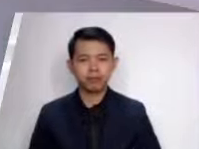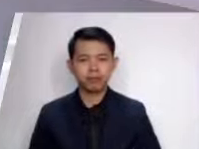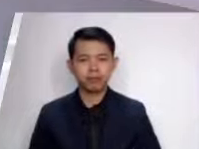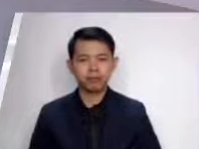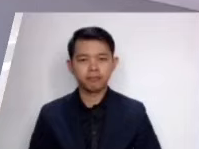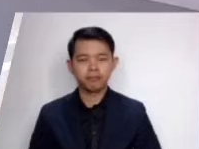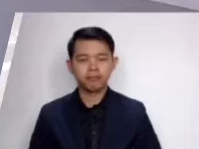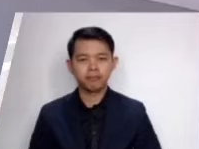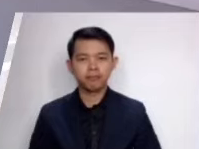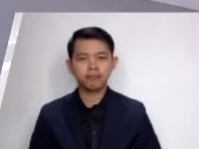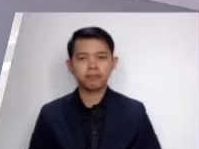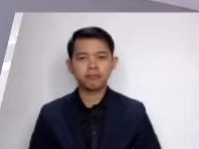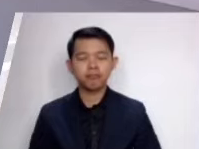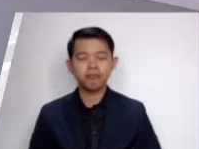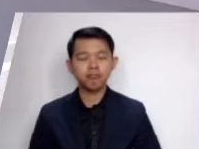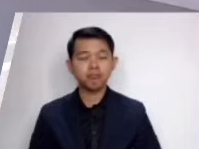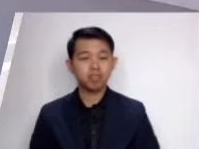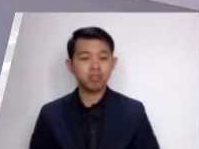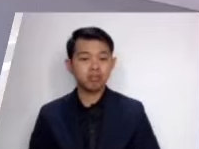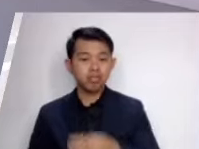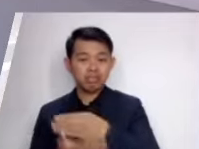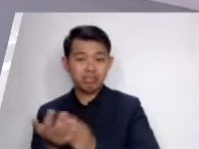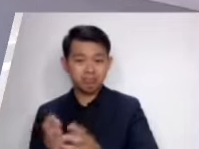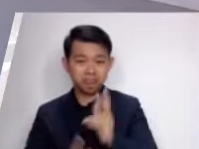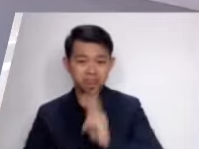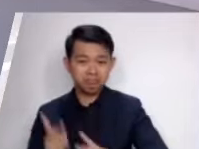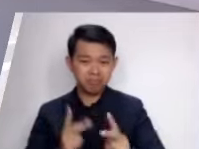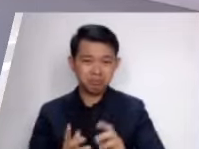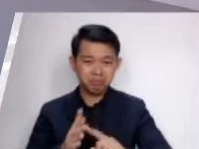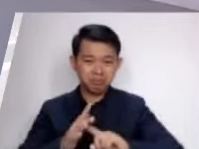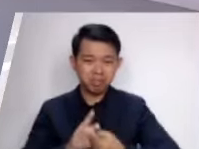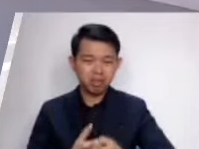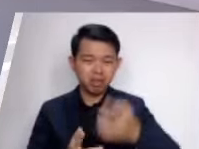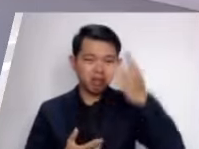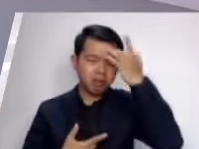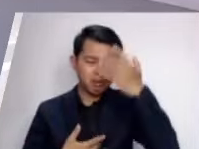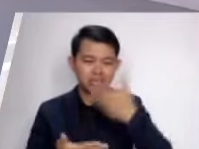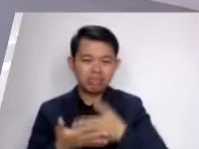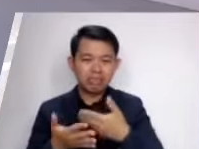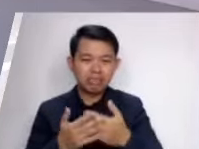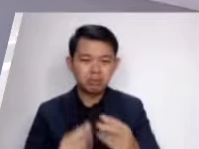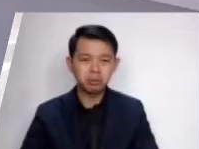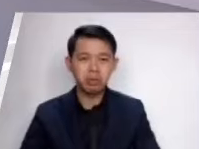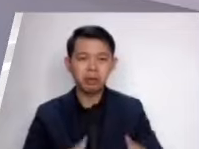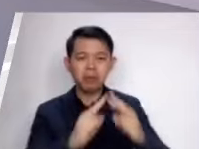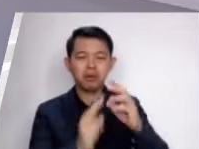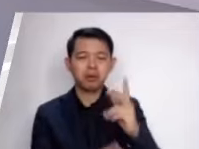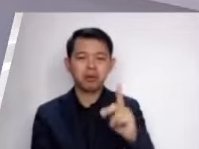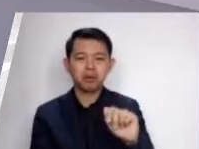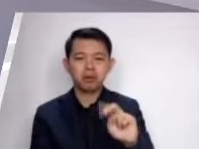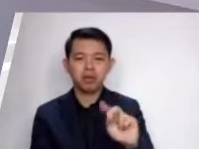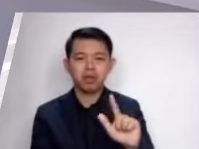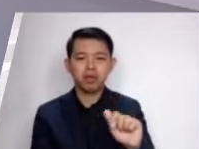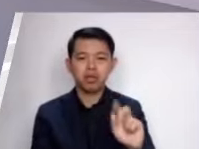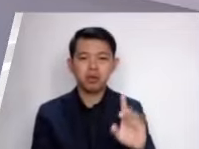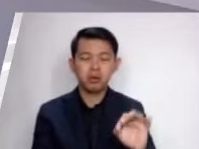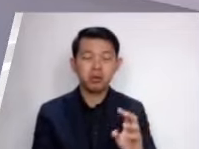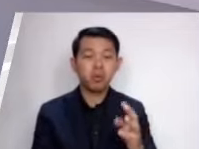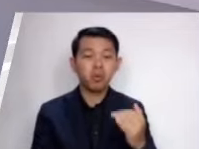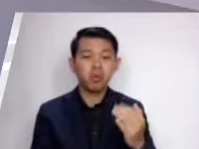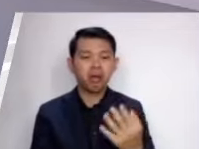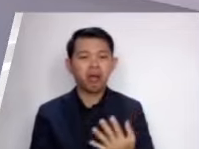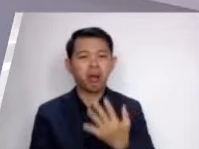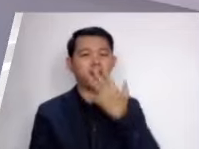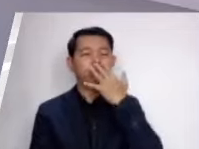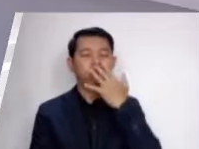Nagkakasakit na po ang ilang residente malapit sa Bulkang Canlaon dahil po yan sa abo at amoy asupre ng ibinugapuan ng bulkan at